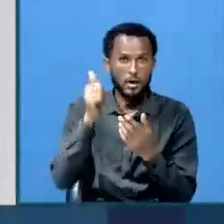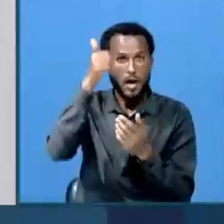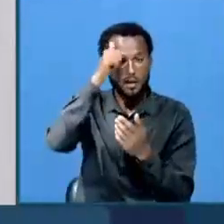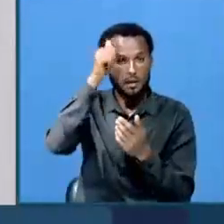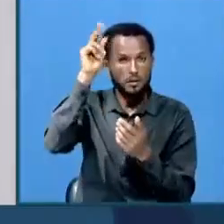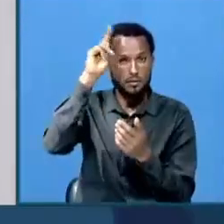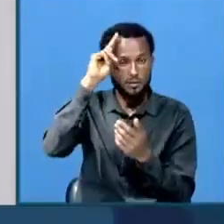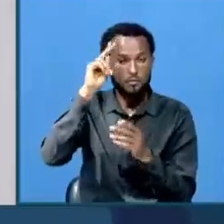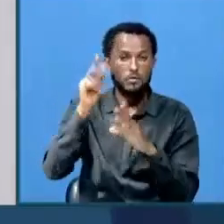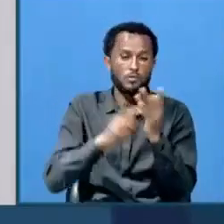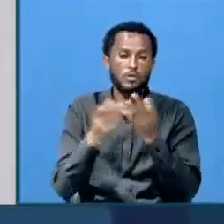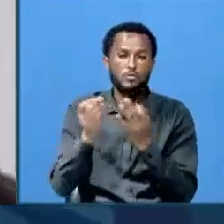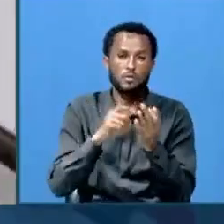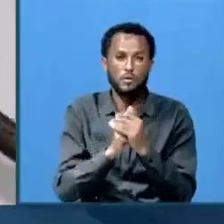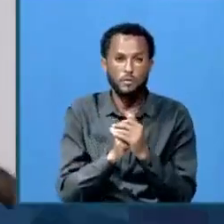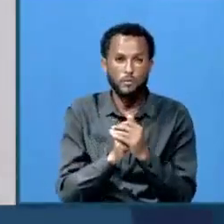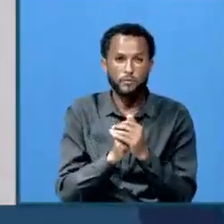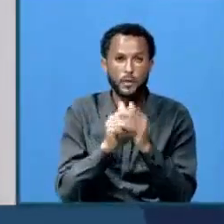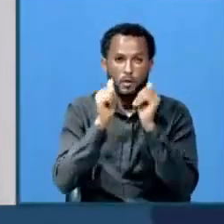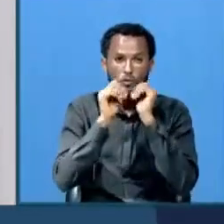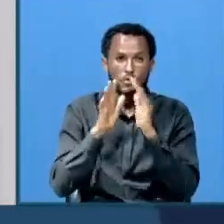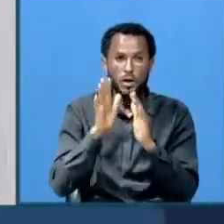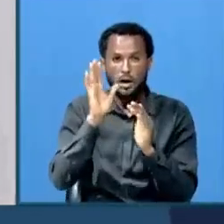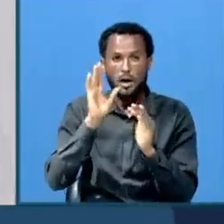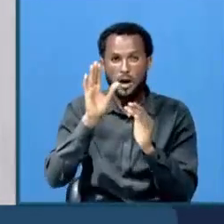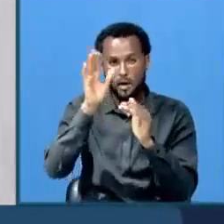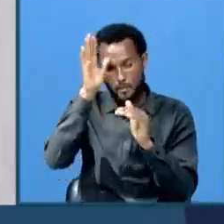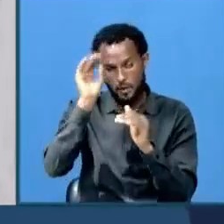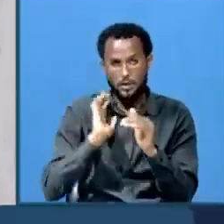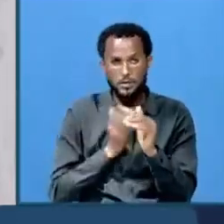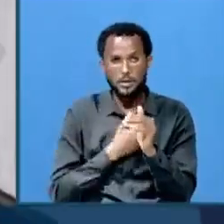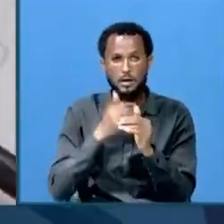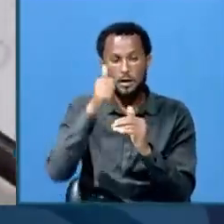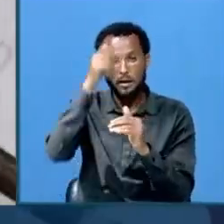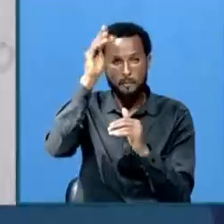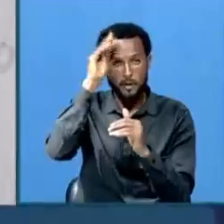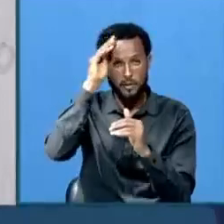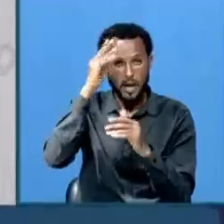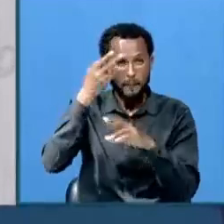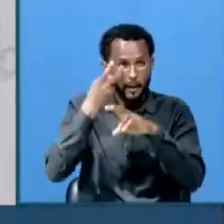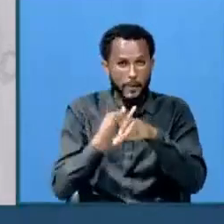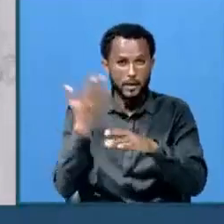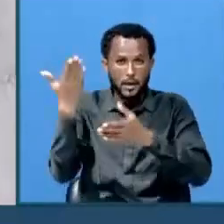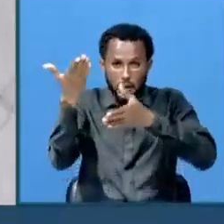ፈንተሁን ኣስሚሮምሉ እዮም። ብፁዕ ኣቦና ኣቡነ ማትያስ ኣብ ከቢድ ክልከላን